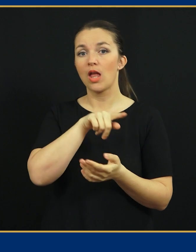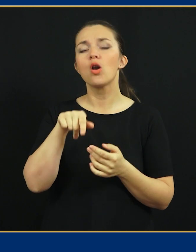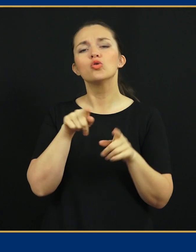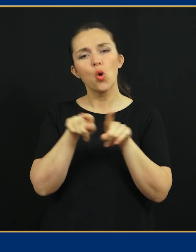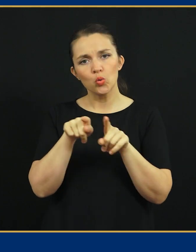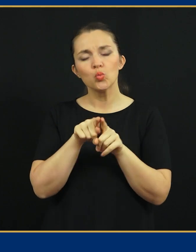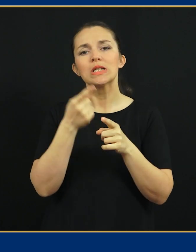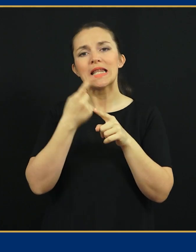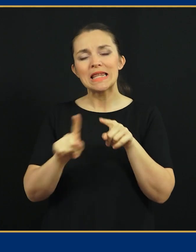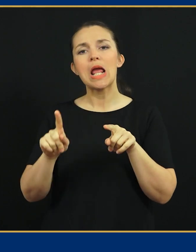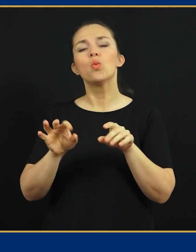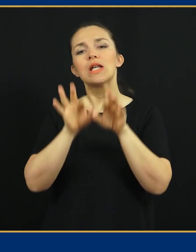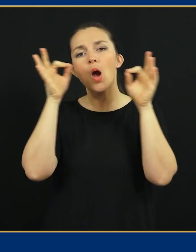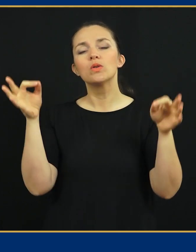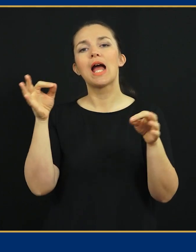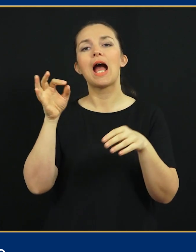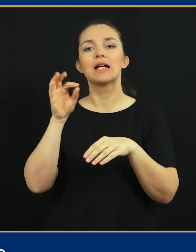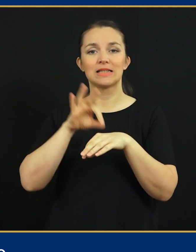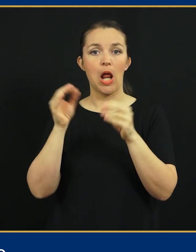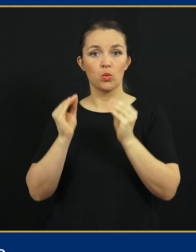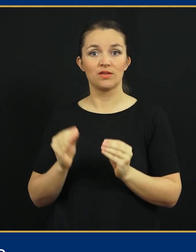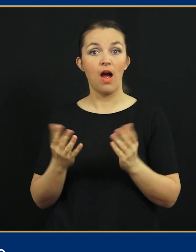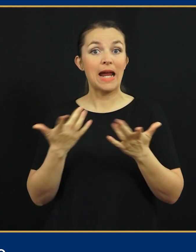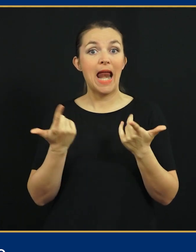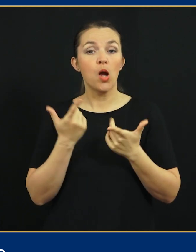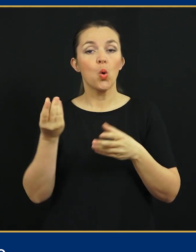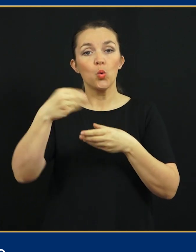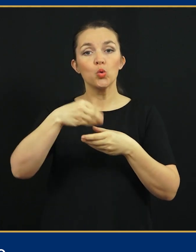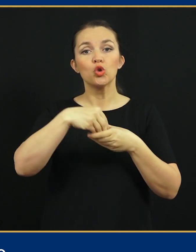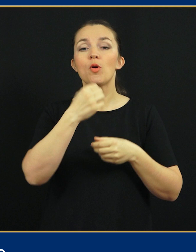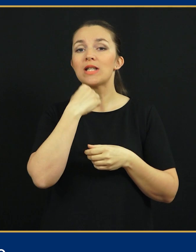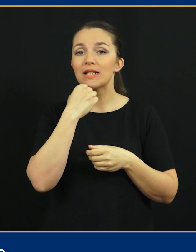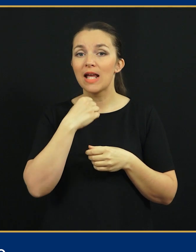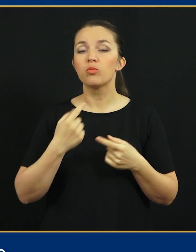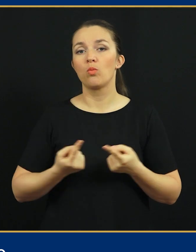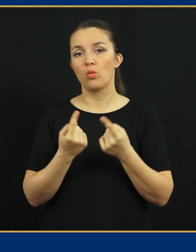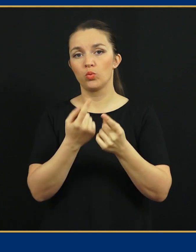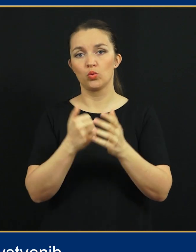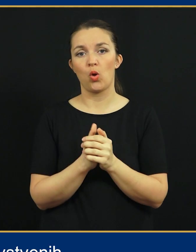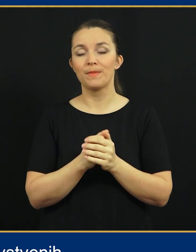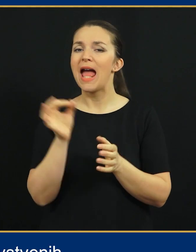prav tako del javnega zdravstva, in kje lahko vključujemo zasebno pobudo.